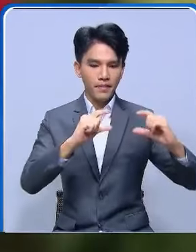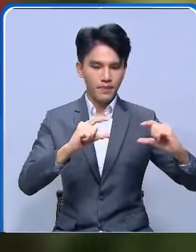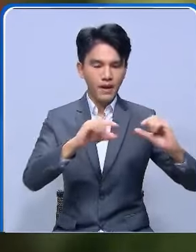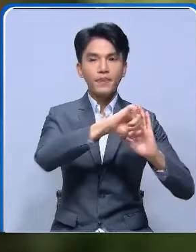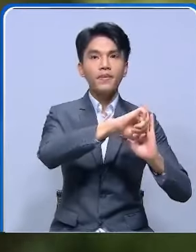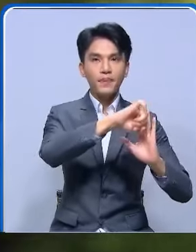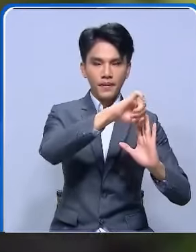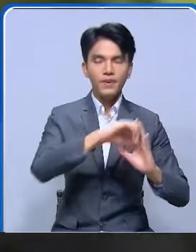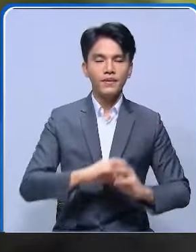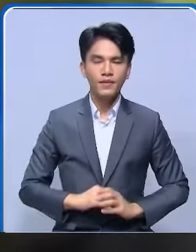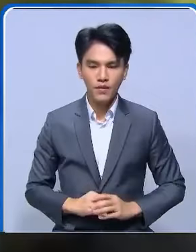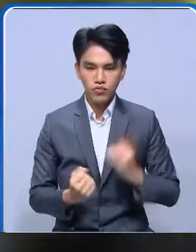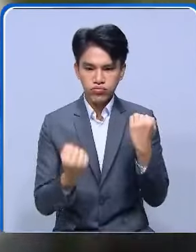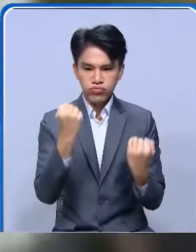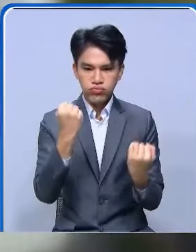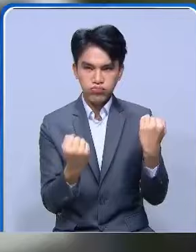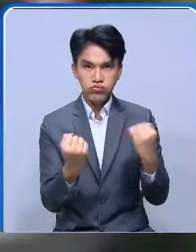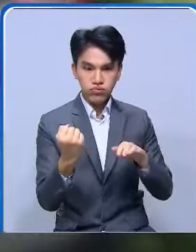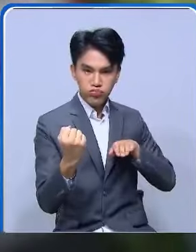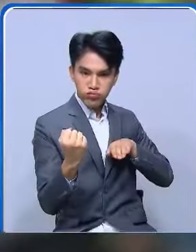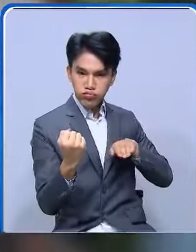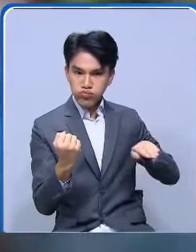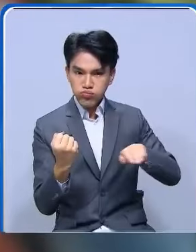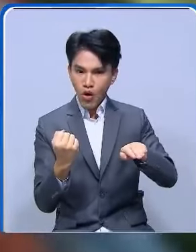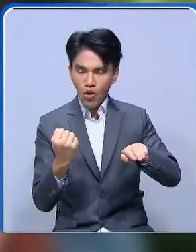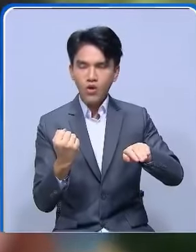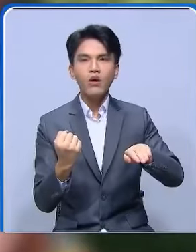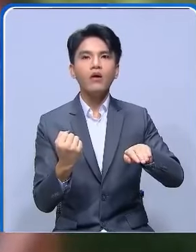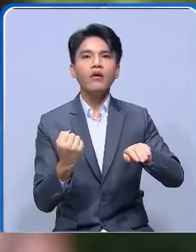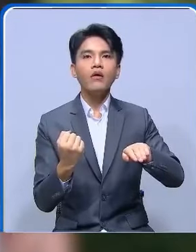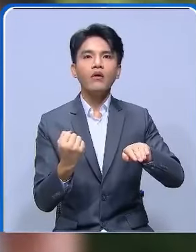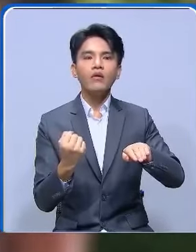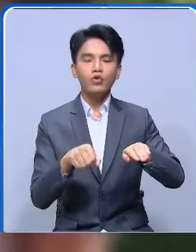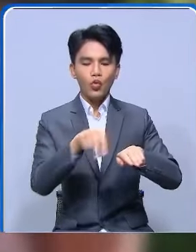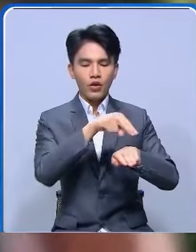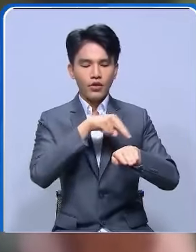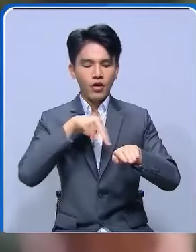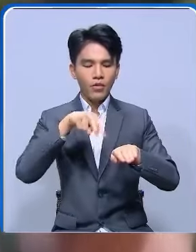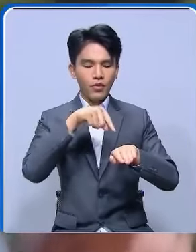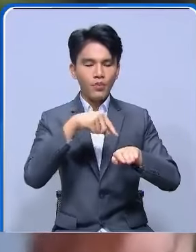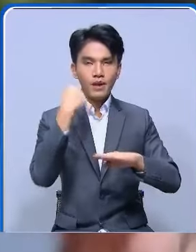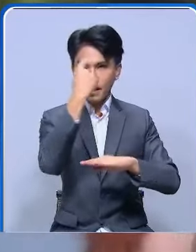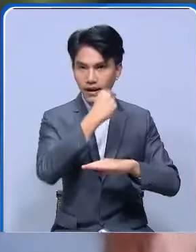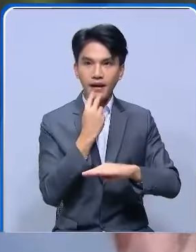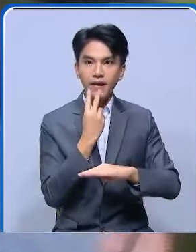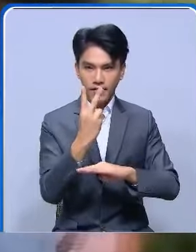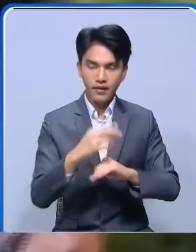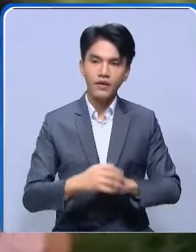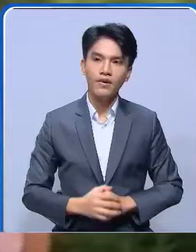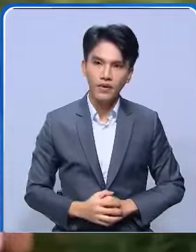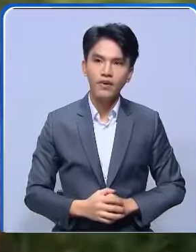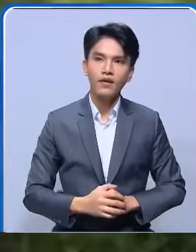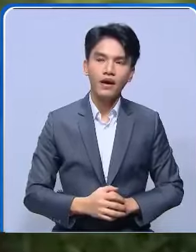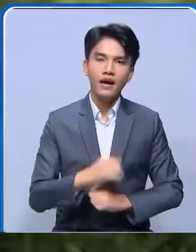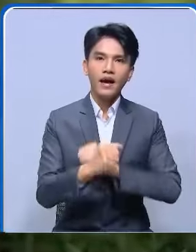ม่หลังจากที่ขับฝ่าด่านตรวจท่าเข้าเปลือกไปไหนดูในรถหน่อยซิเจอใครบ้างปรากฏว่าไปเจอนายบุญมีอ